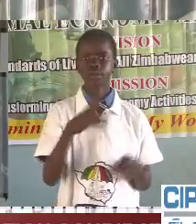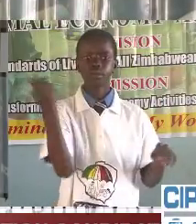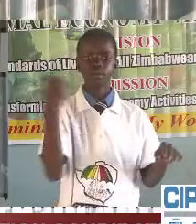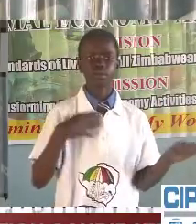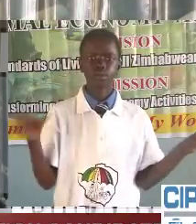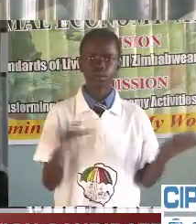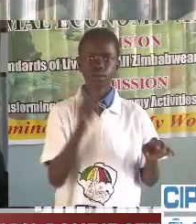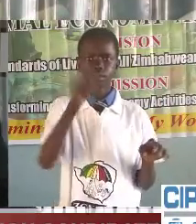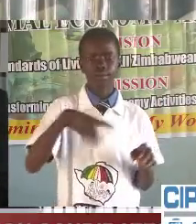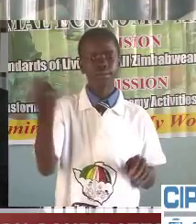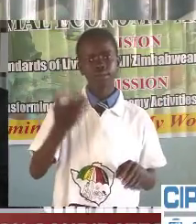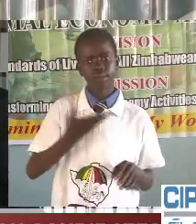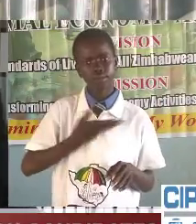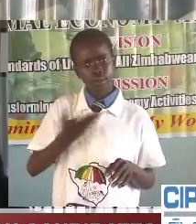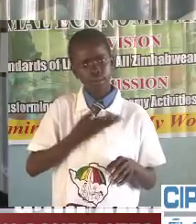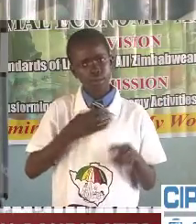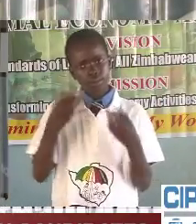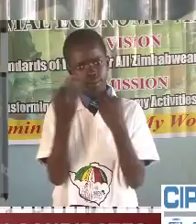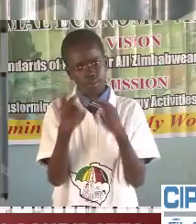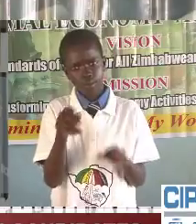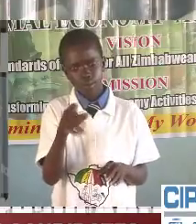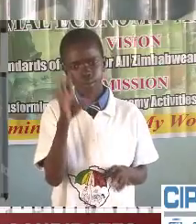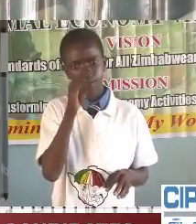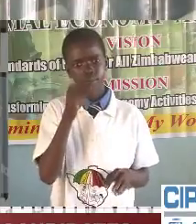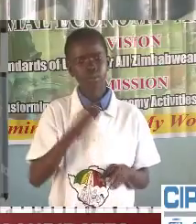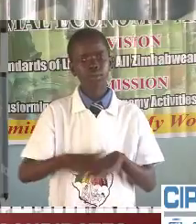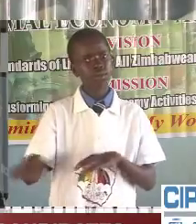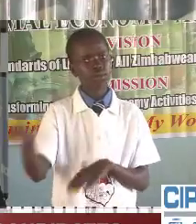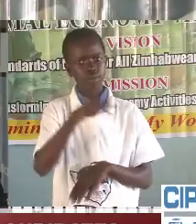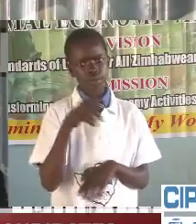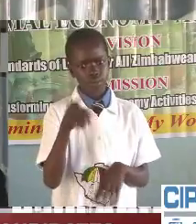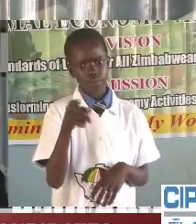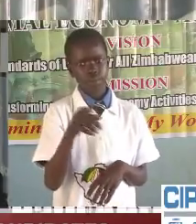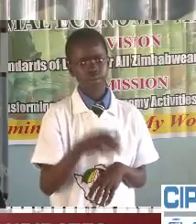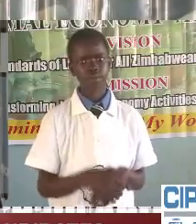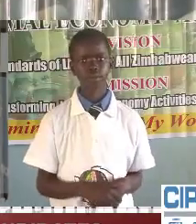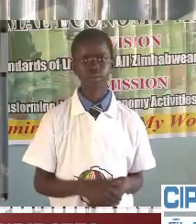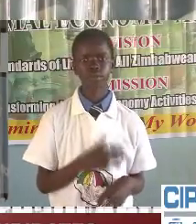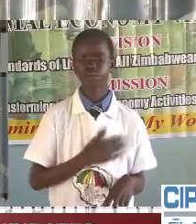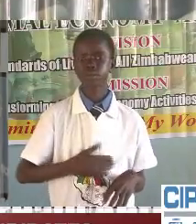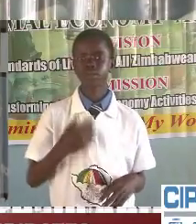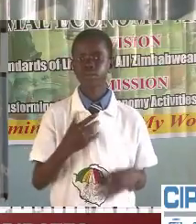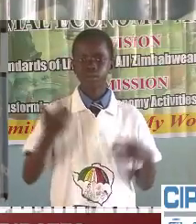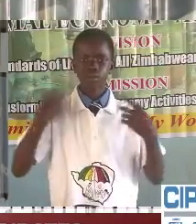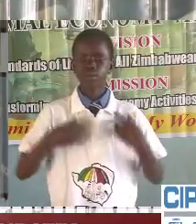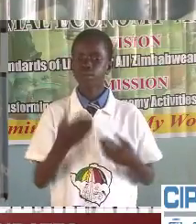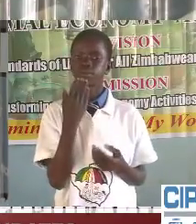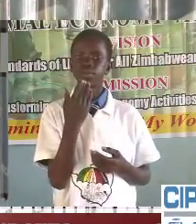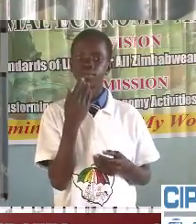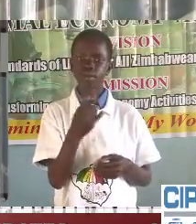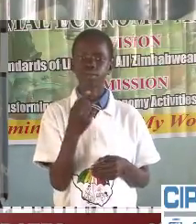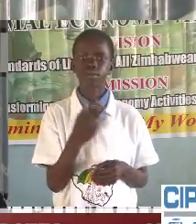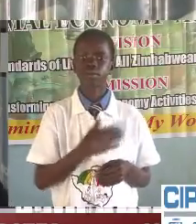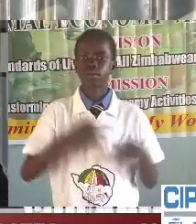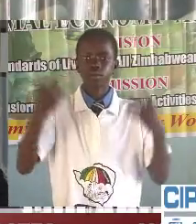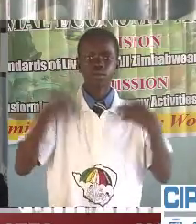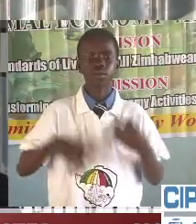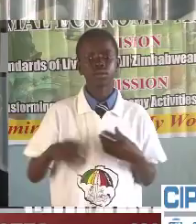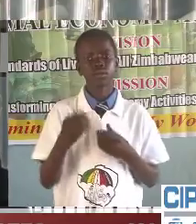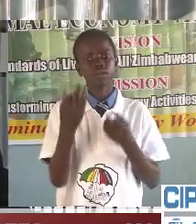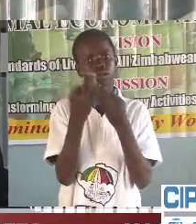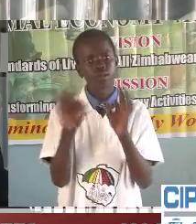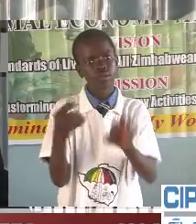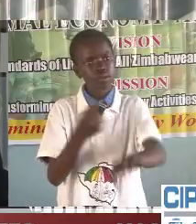tapinda mugovernment tichaona kuti vanhu ava vanofanira kuti vawane free medical kana kuti kurapwa